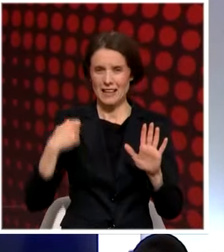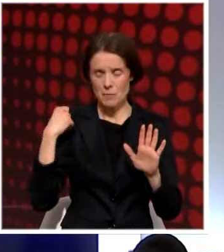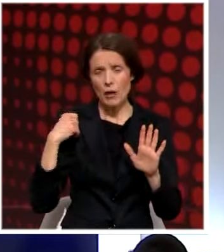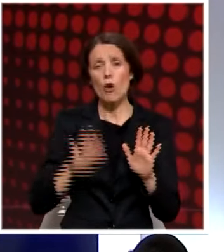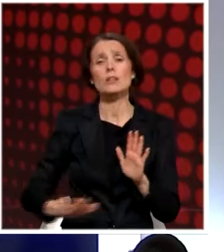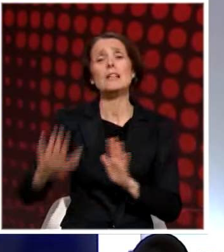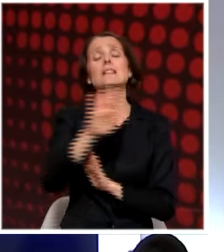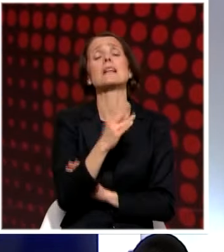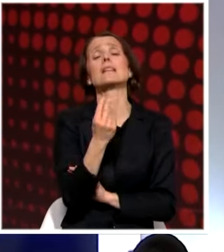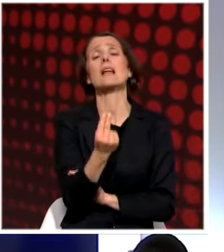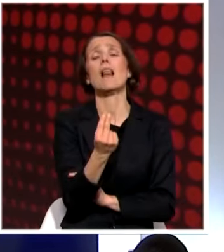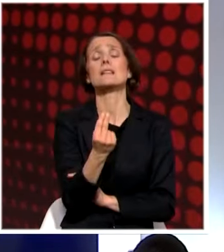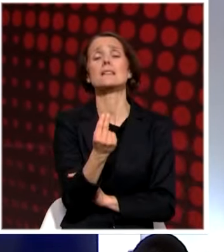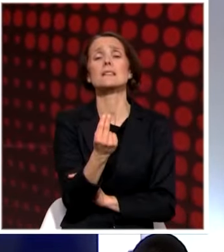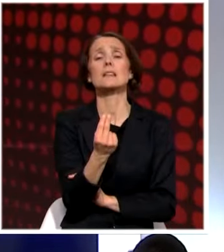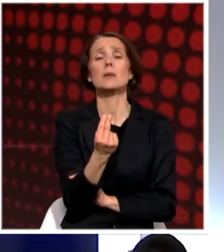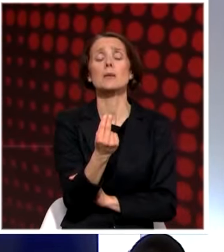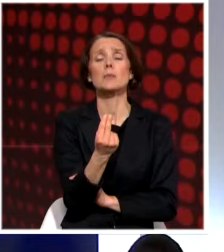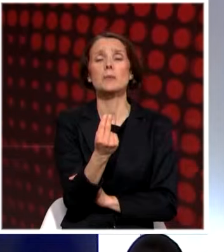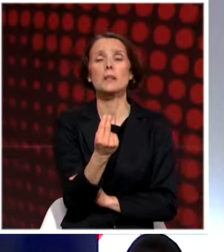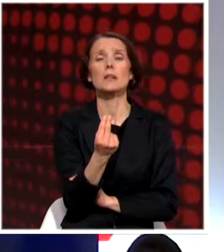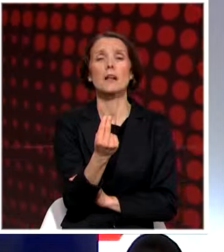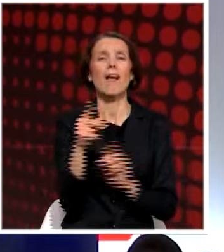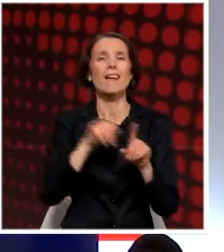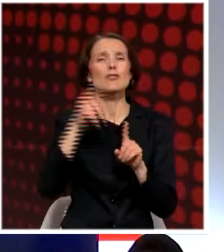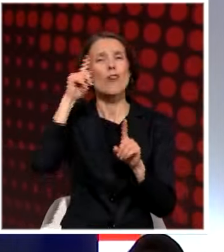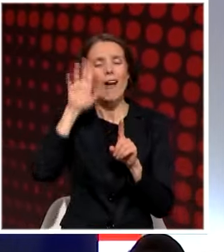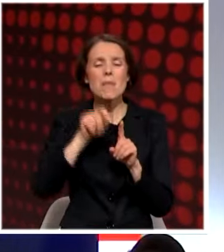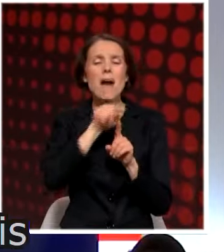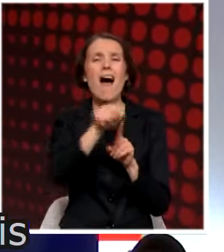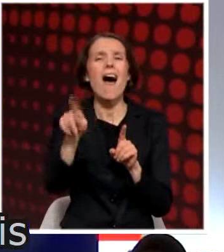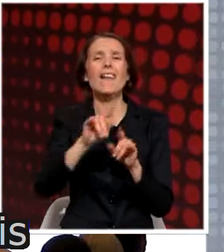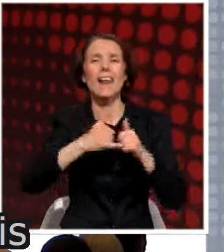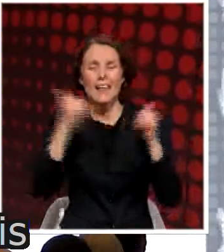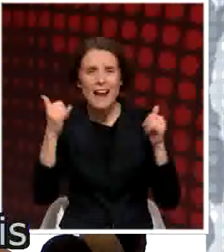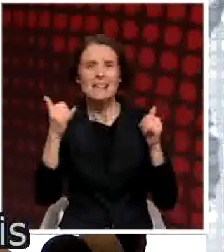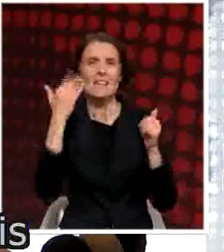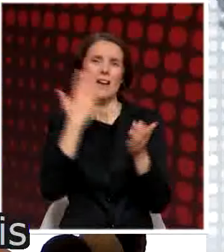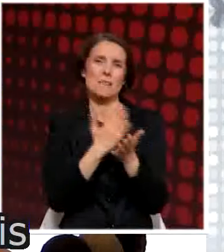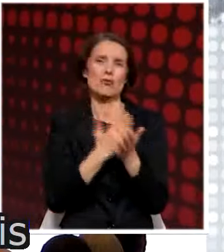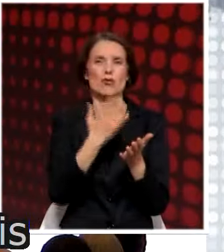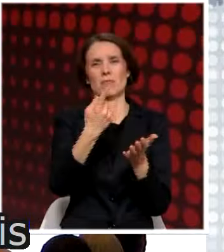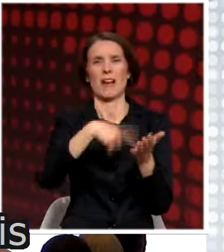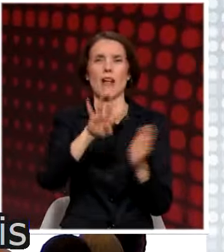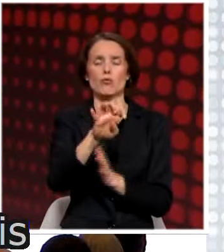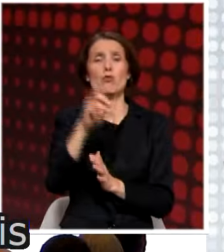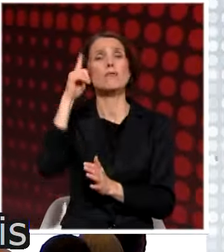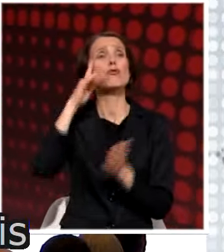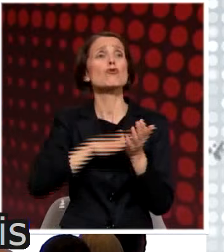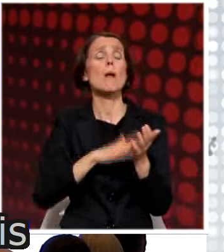Srbiju, dakle računajući one nerazvijene delove, što znači da bi u Beogradu i Novom Sadu ili Boru išla značajno